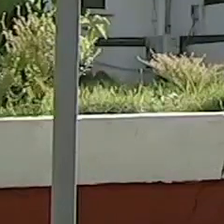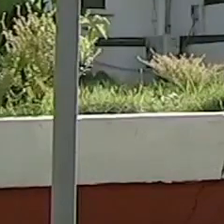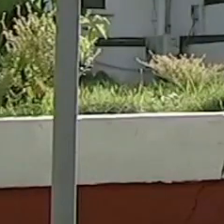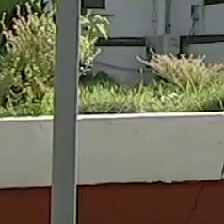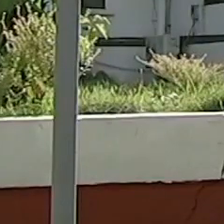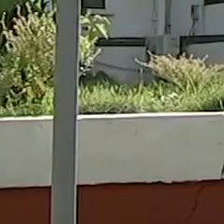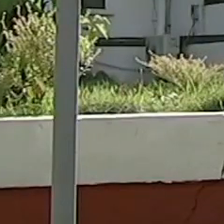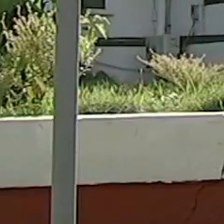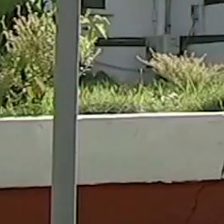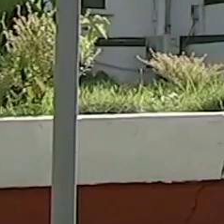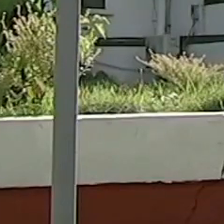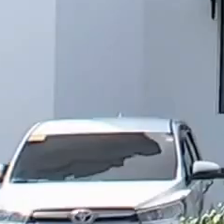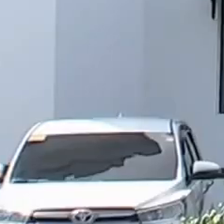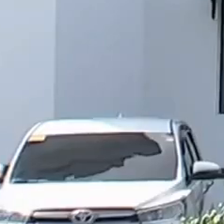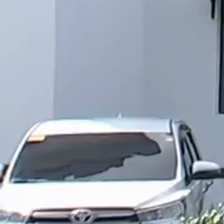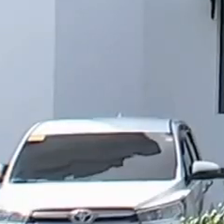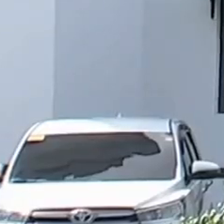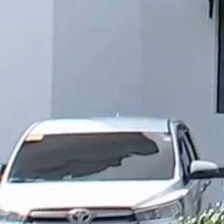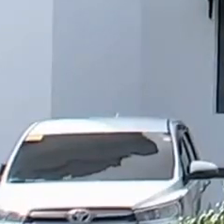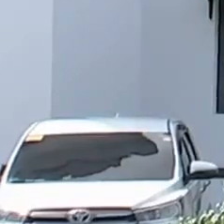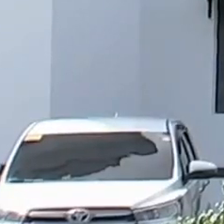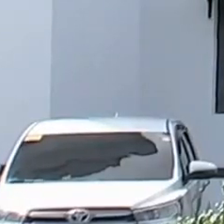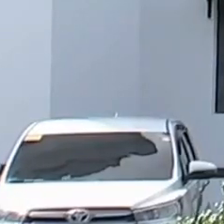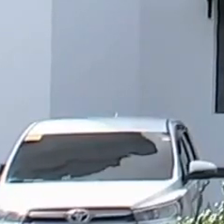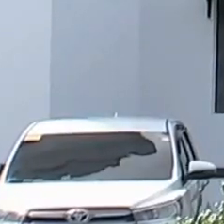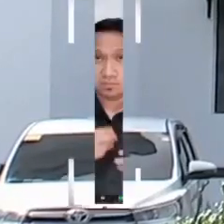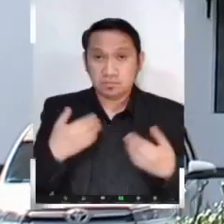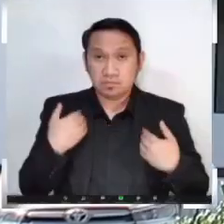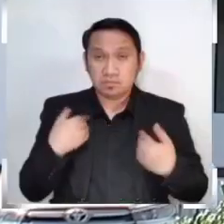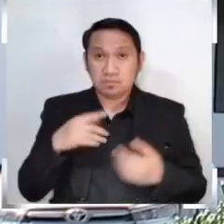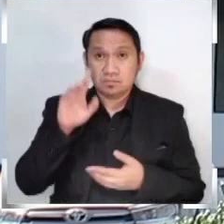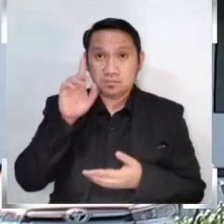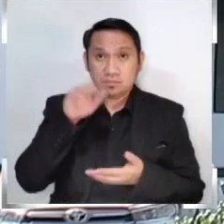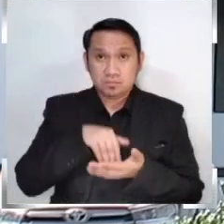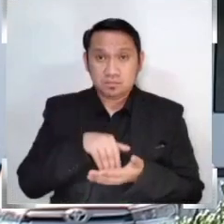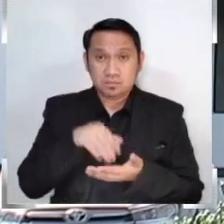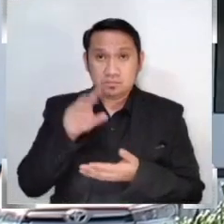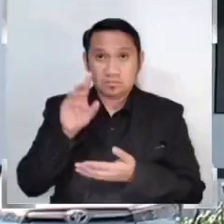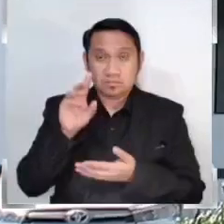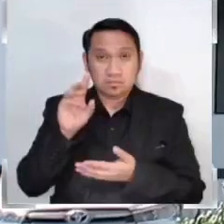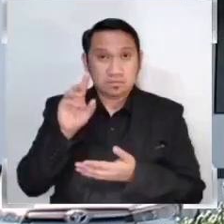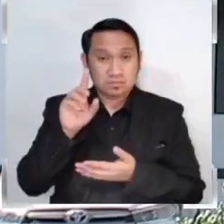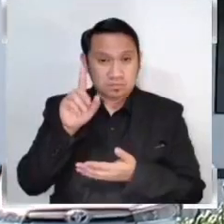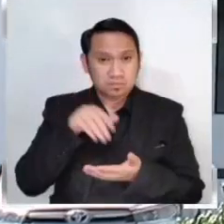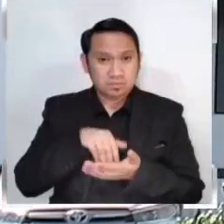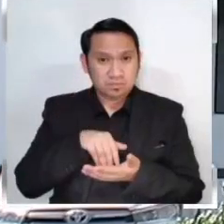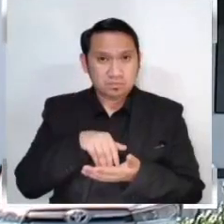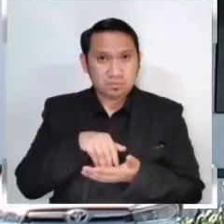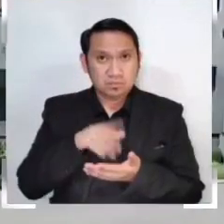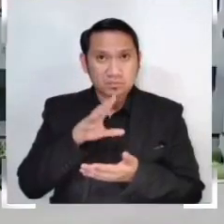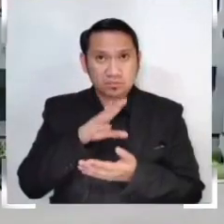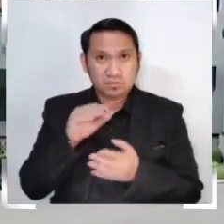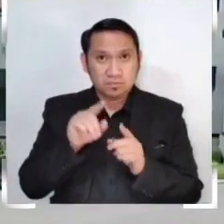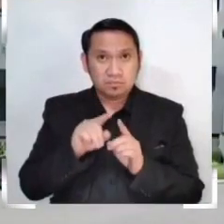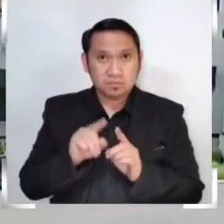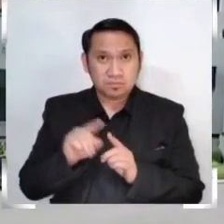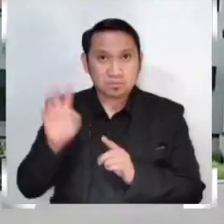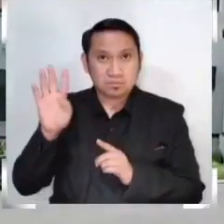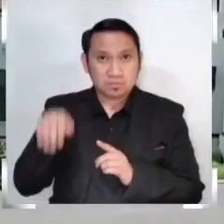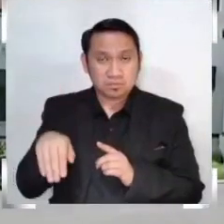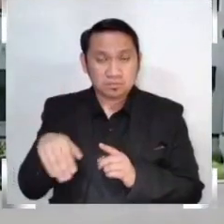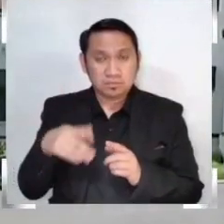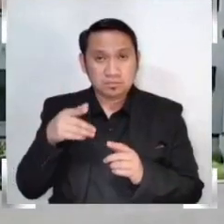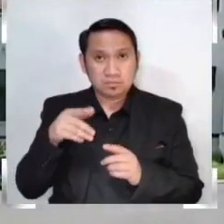GMA News Research mula sa Bucor, may mahigit 1,000 namatay sa lagpas 48,000 persons deprived of liberty sa